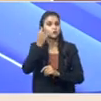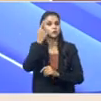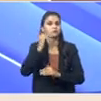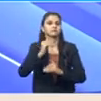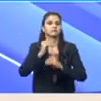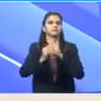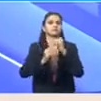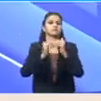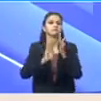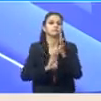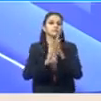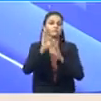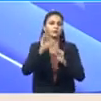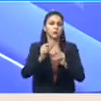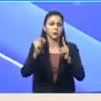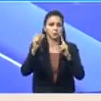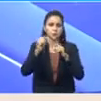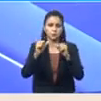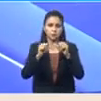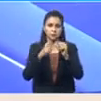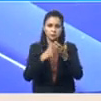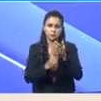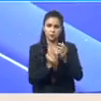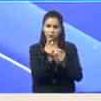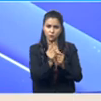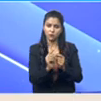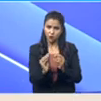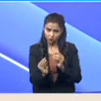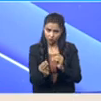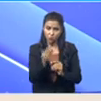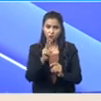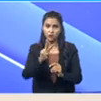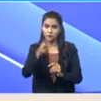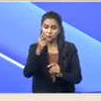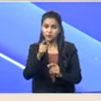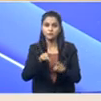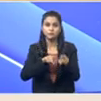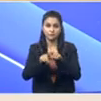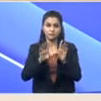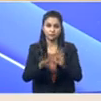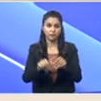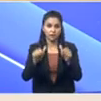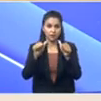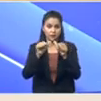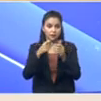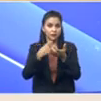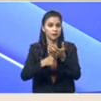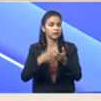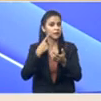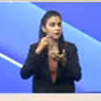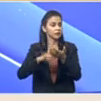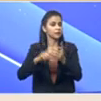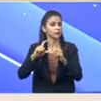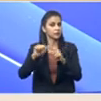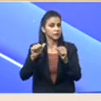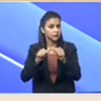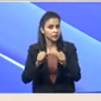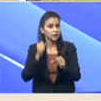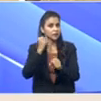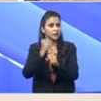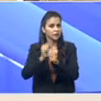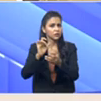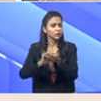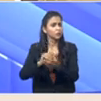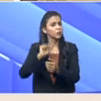है। पेरू से एक और प्रेरक उदाहरण है एर्लिंदा गार्सिया। वहां